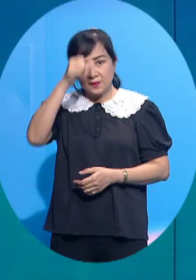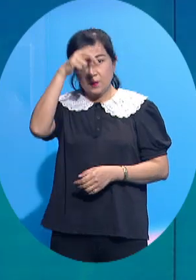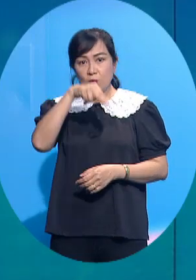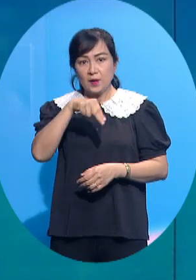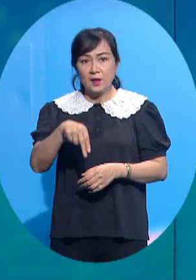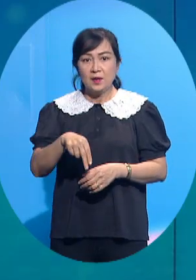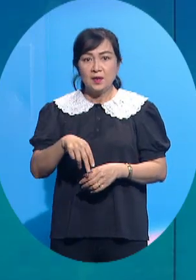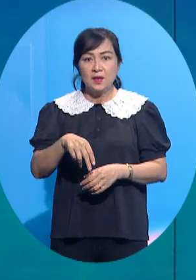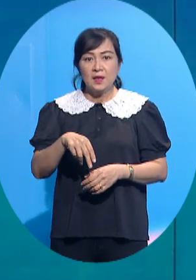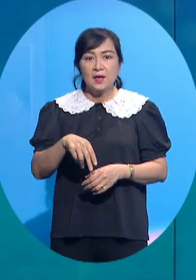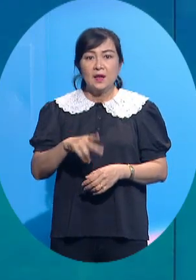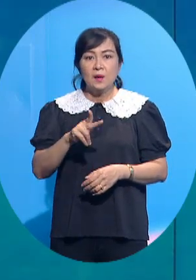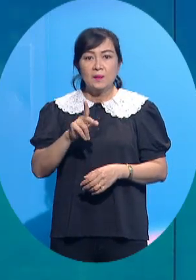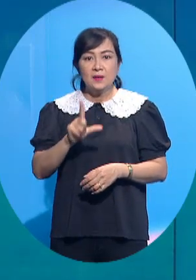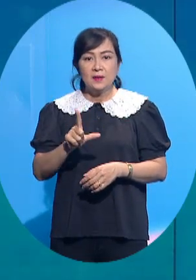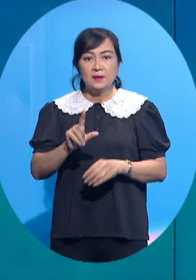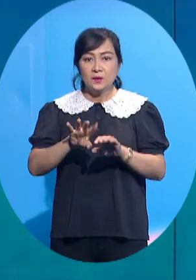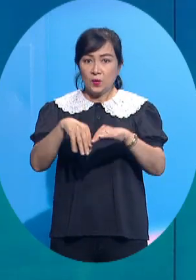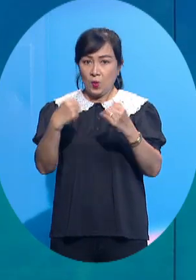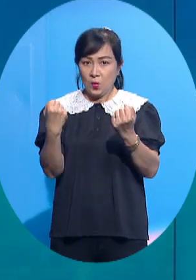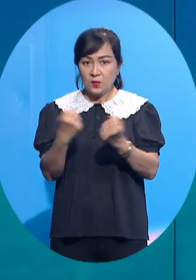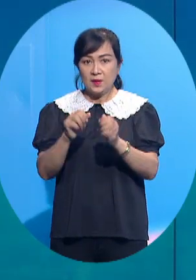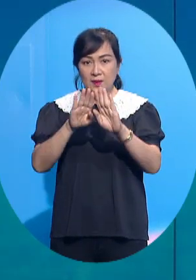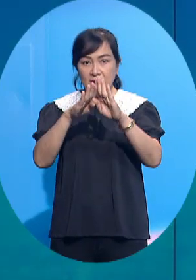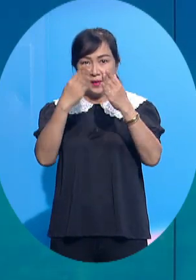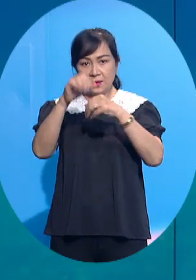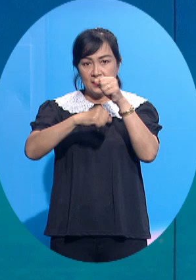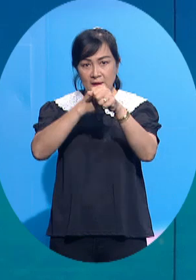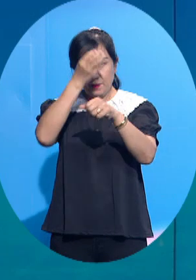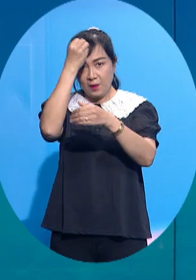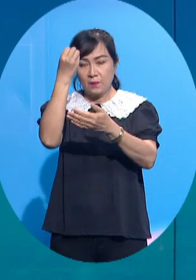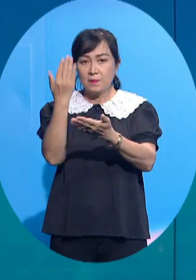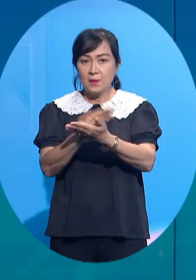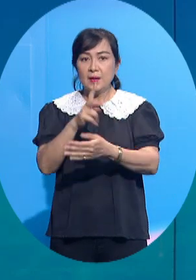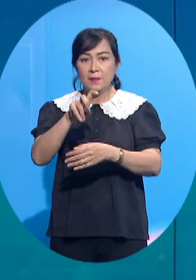Trường Đại học Ngoại ngữ Tin học Thành phố Hồ Chí Minh Hufflick đã tổ chức lễ khai giảng năm học